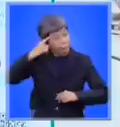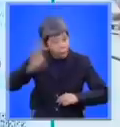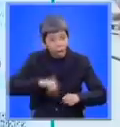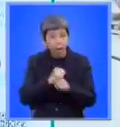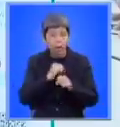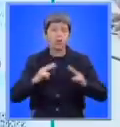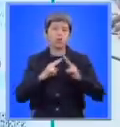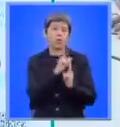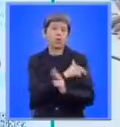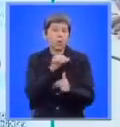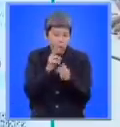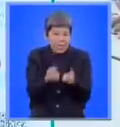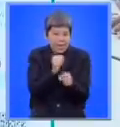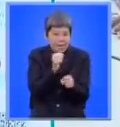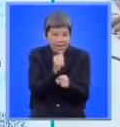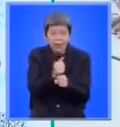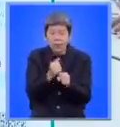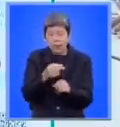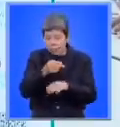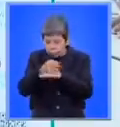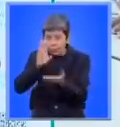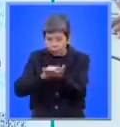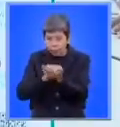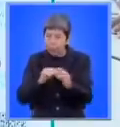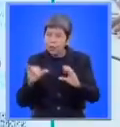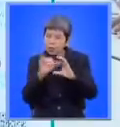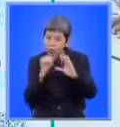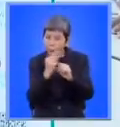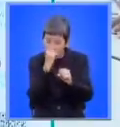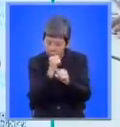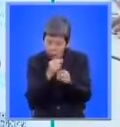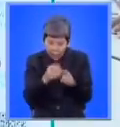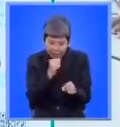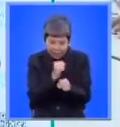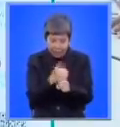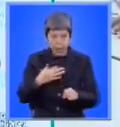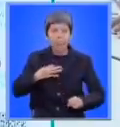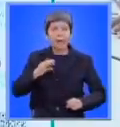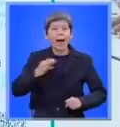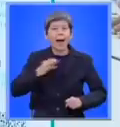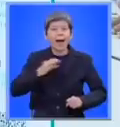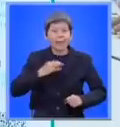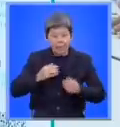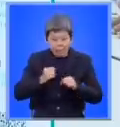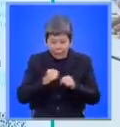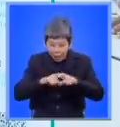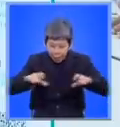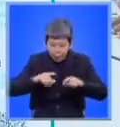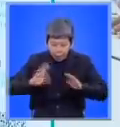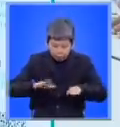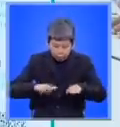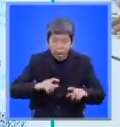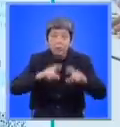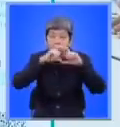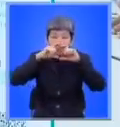จทางกระทรวงสาธารณสุขก็มีวิธีง่ายๆเป็นคลิปวิดีโอนะคะที่จะสอนวิธีการทำก็คือการนำผ้าแล้วก็มาเย็บเป็นหน้ากากผ้า